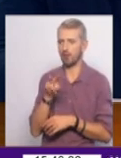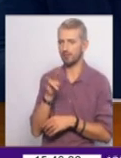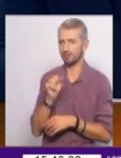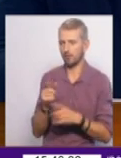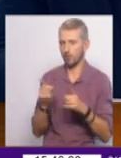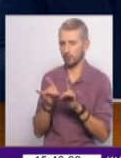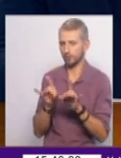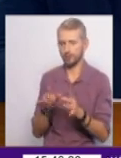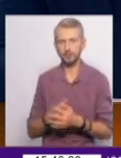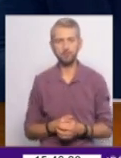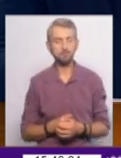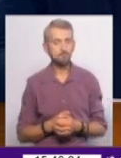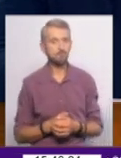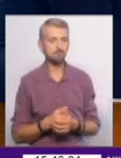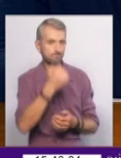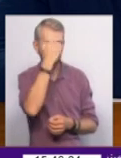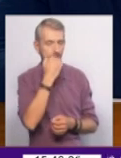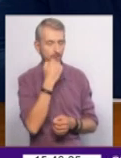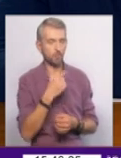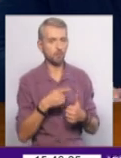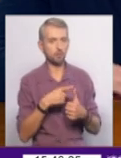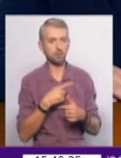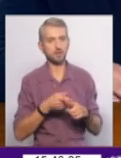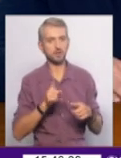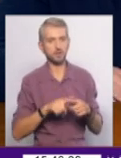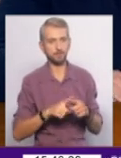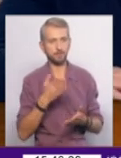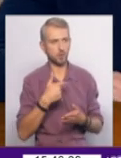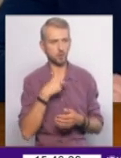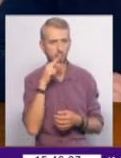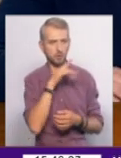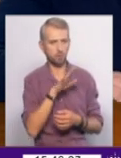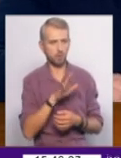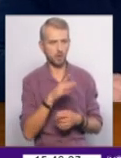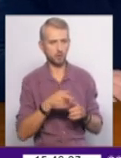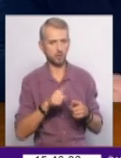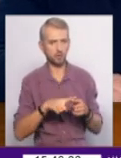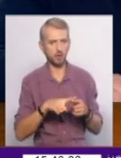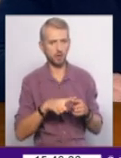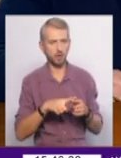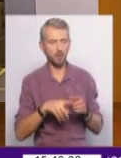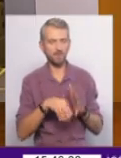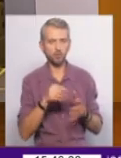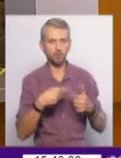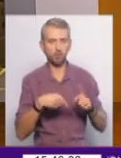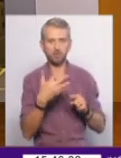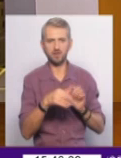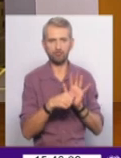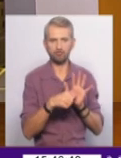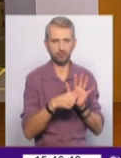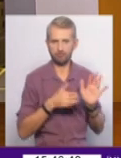коментар. Дякую. Ну, по-перше, це, якщо я не помиляюся, 56-й виборчий округ, тобто це,